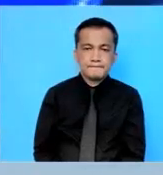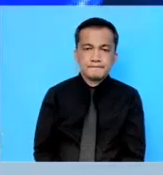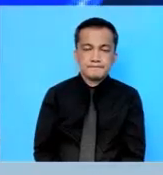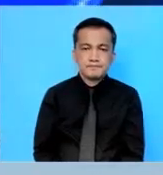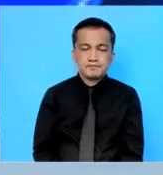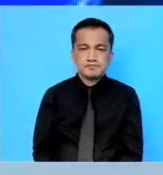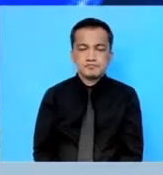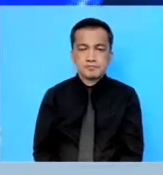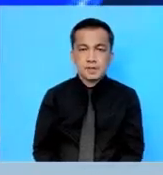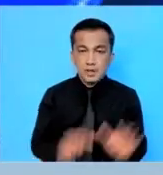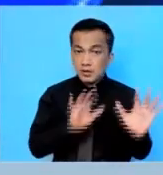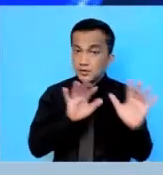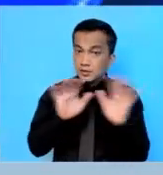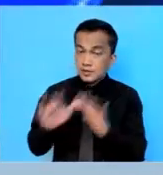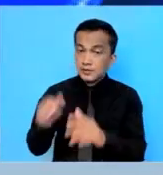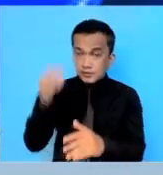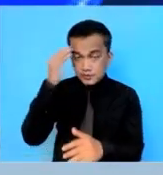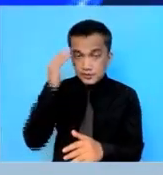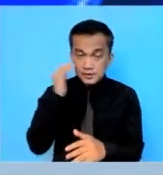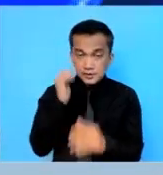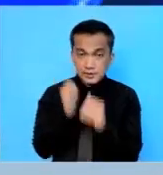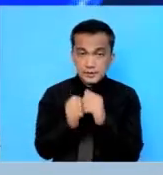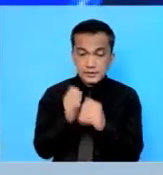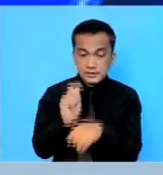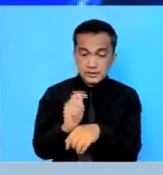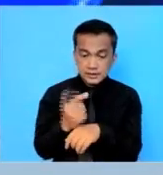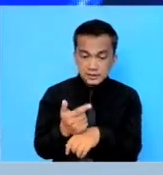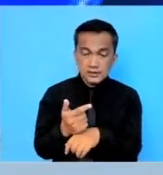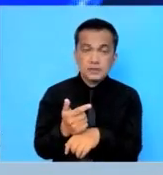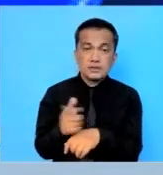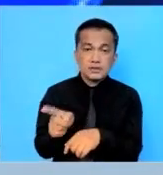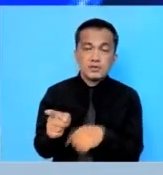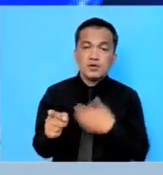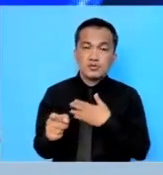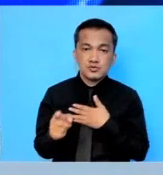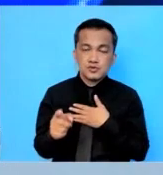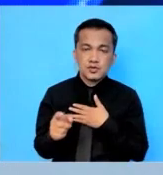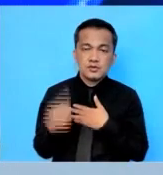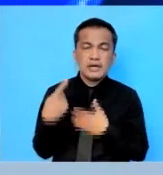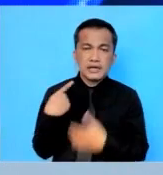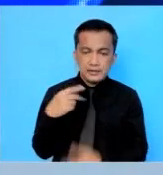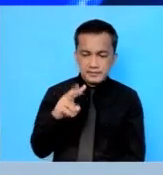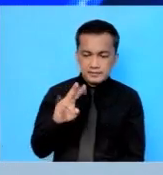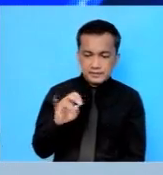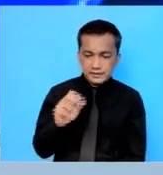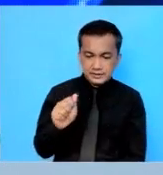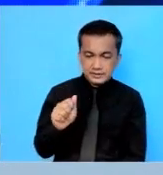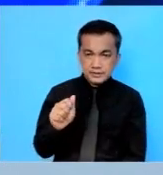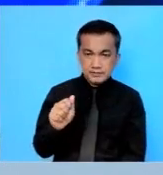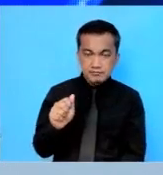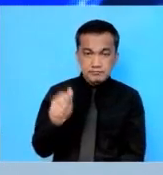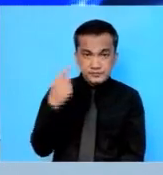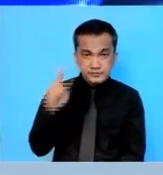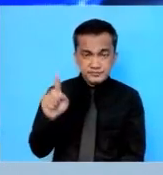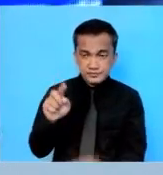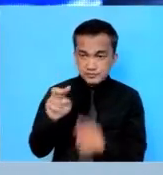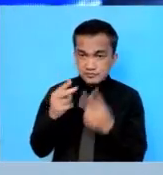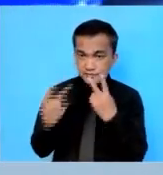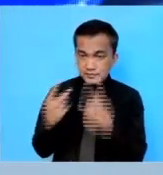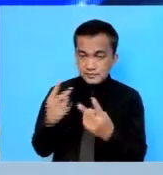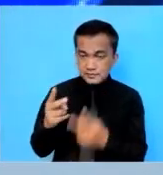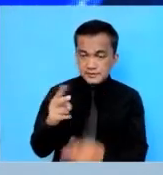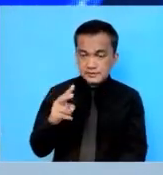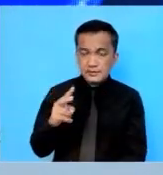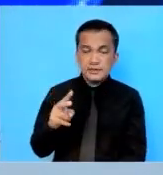Binagsa naman ang Korean Embassy sa Taguig ng mga gustong magka-visa para makapanood ng BTS at